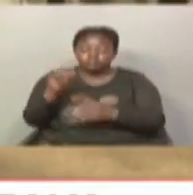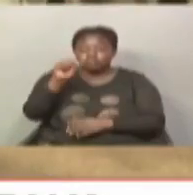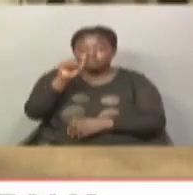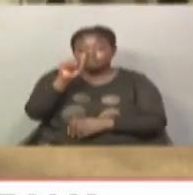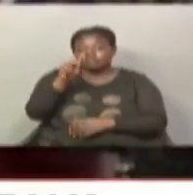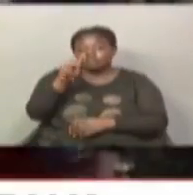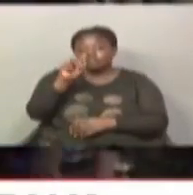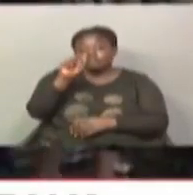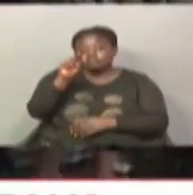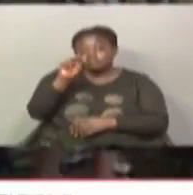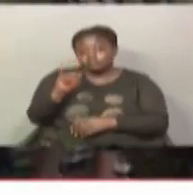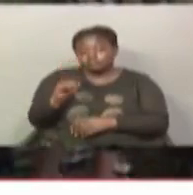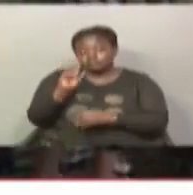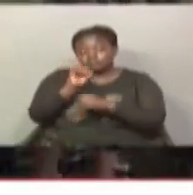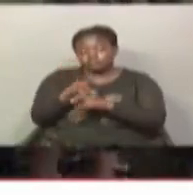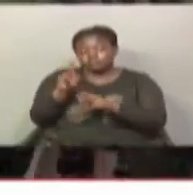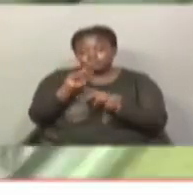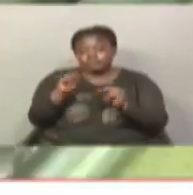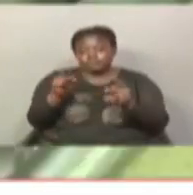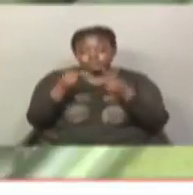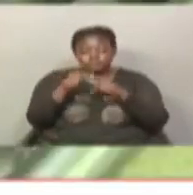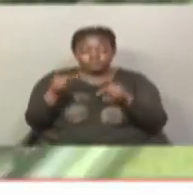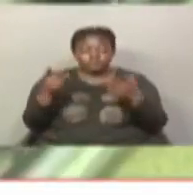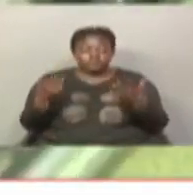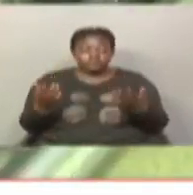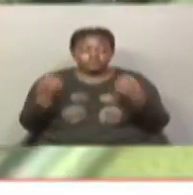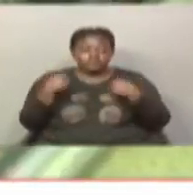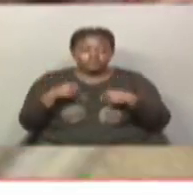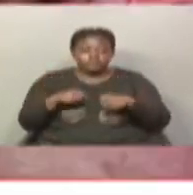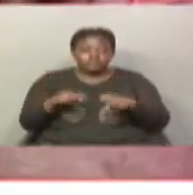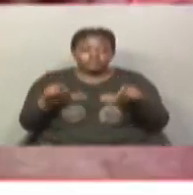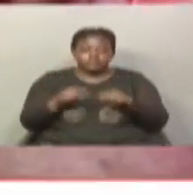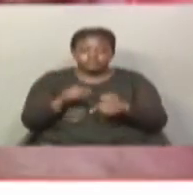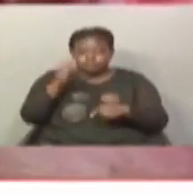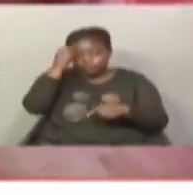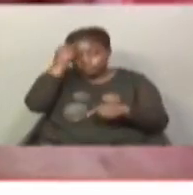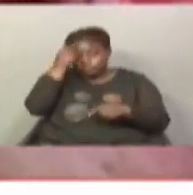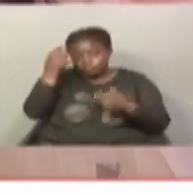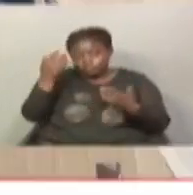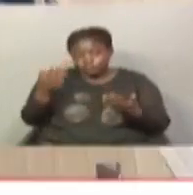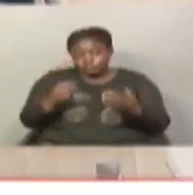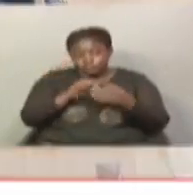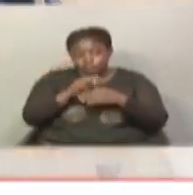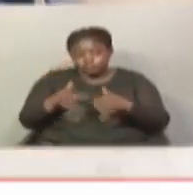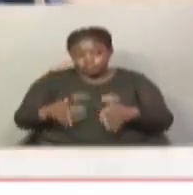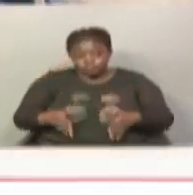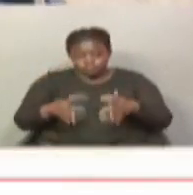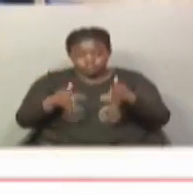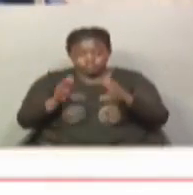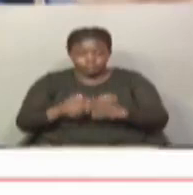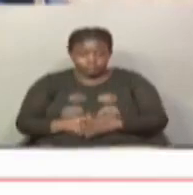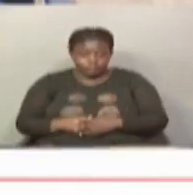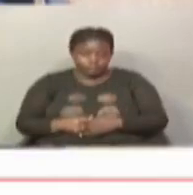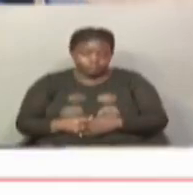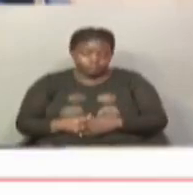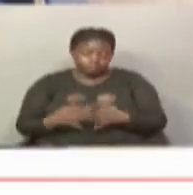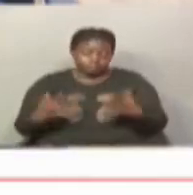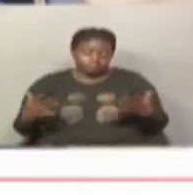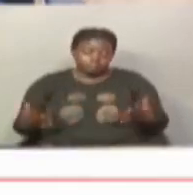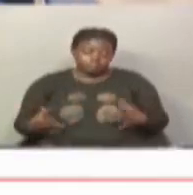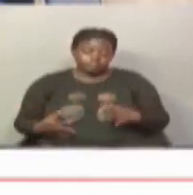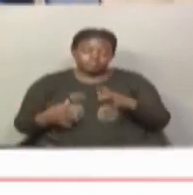Biantware, ng'ono akubiriza abantu okubaako bye batandika okwekolera nga ne gavumenti bw'ekola enguudo. Twogere ku value chain